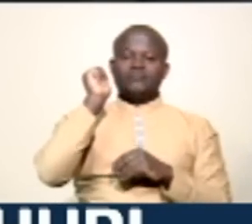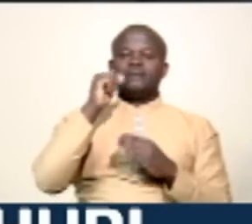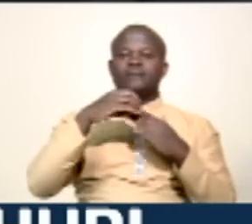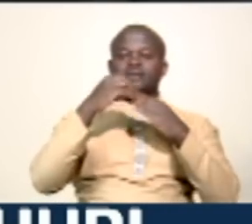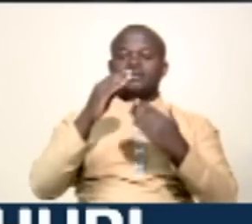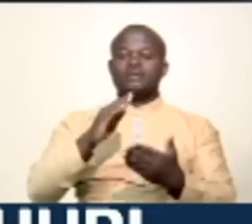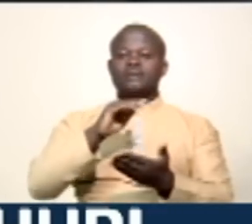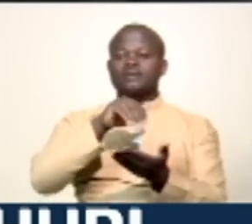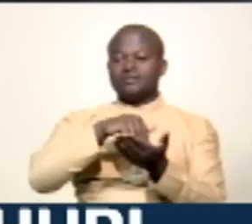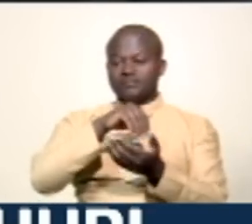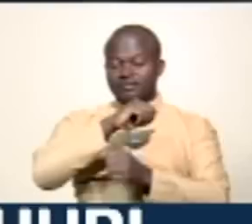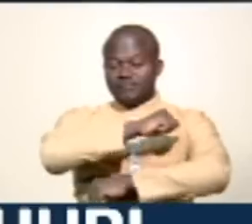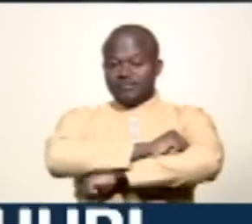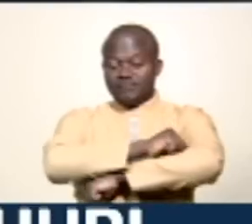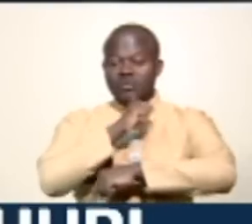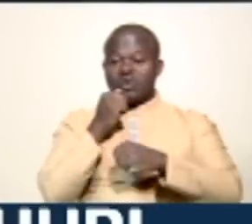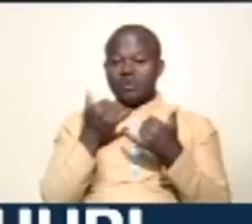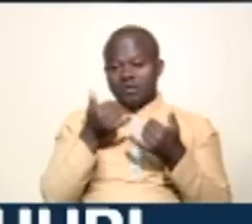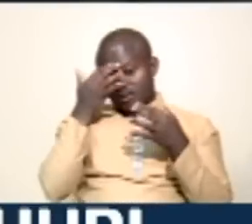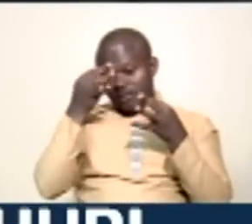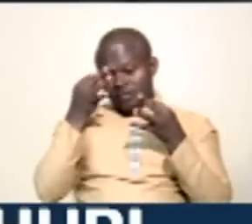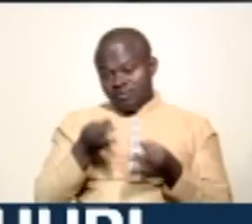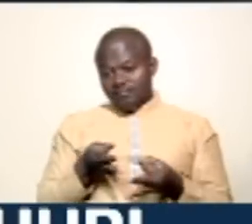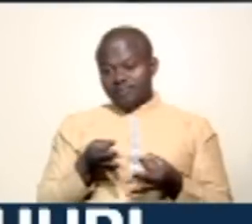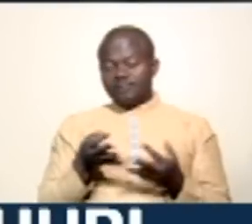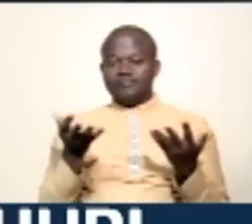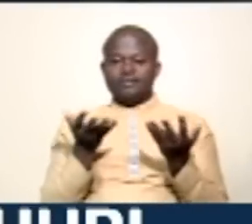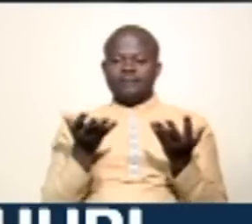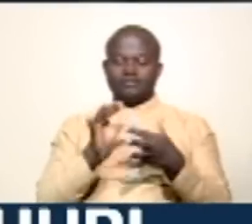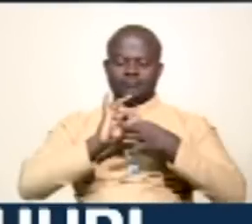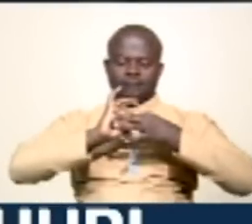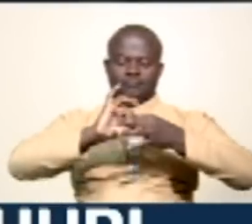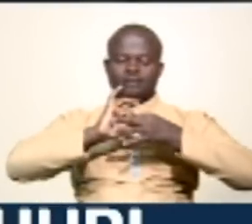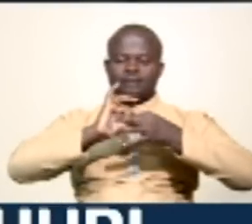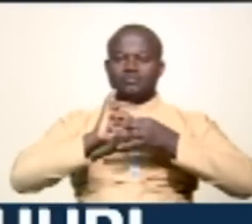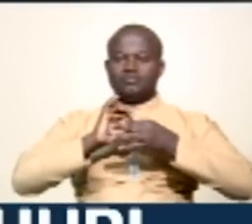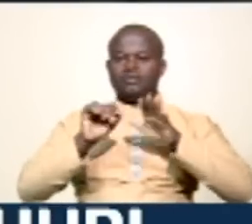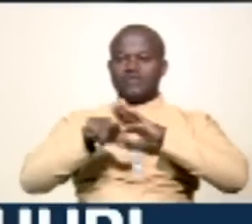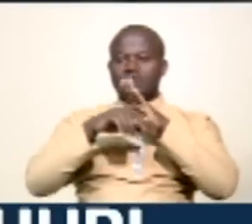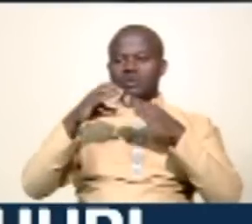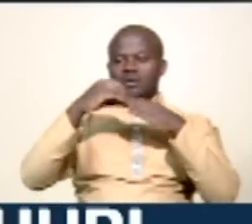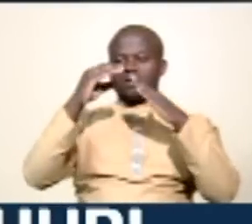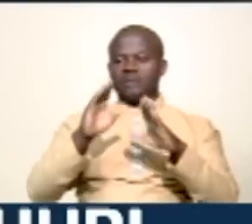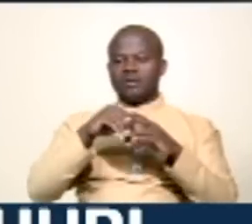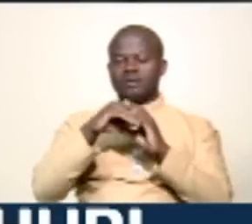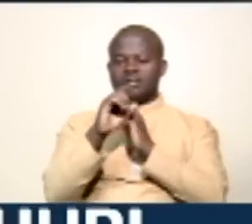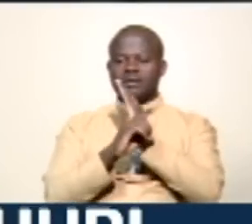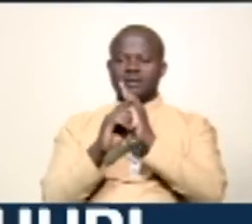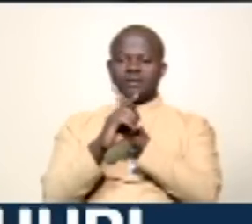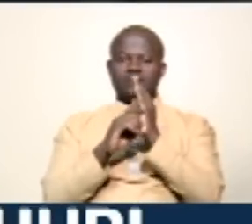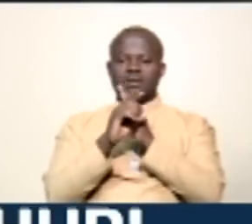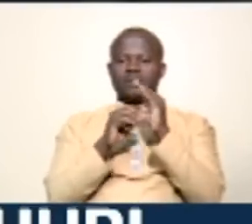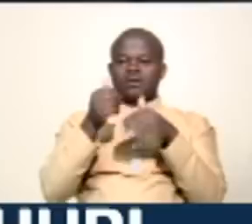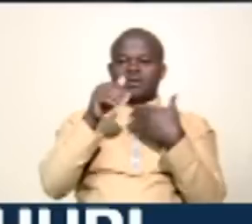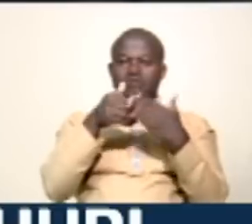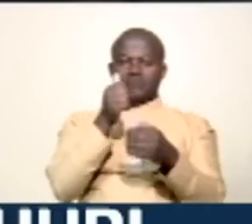bayobozi b'ishuri ubu rero twemeje ko ku bufatanye n'aruko government mu karere akarere niko